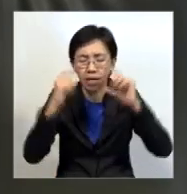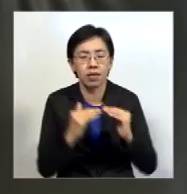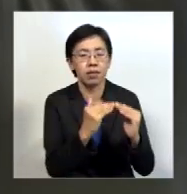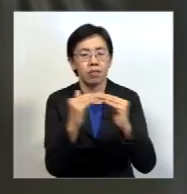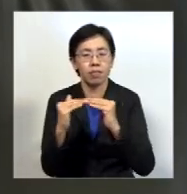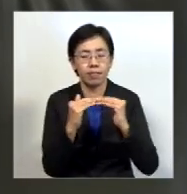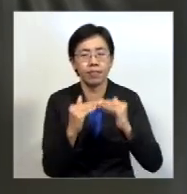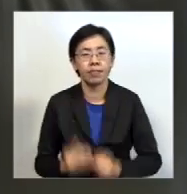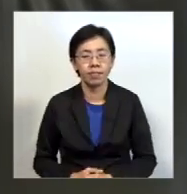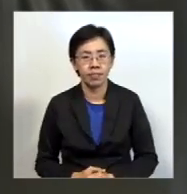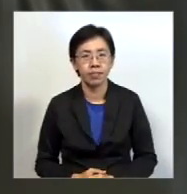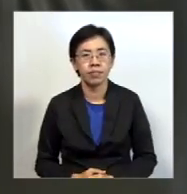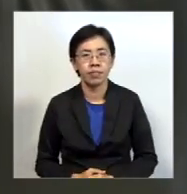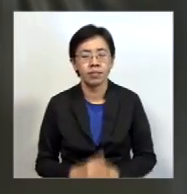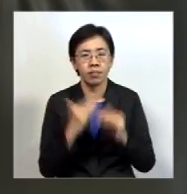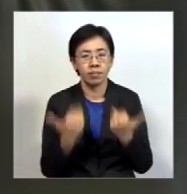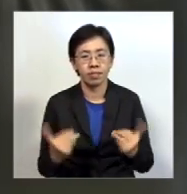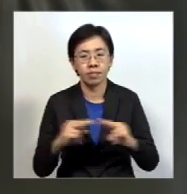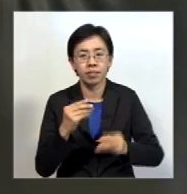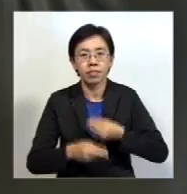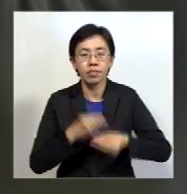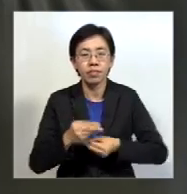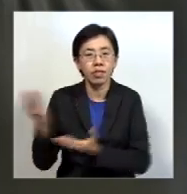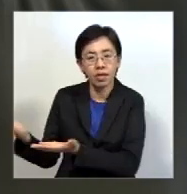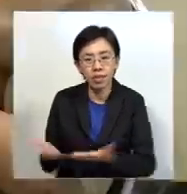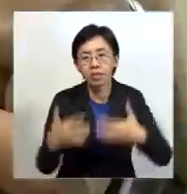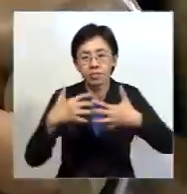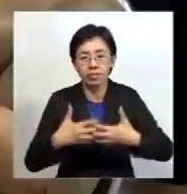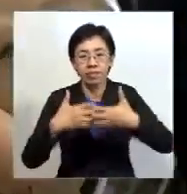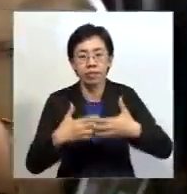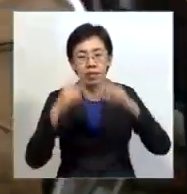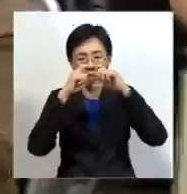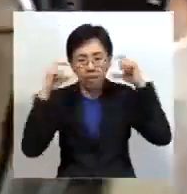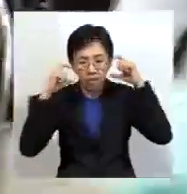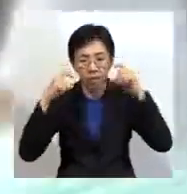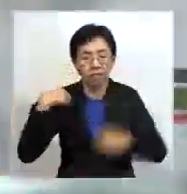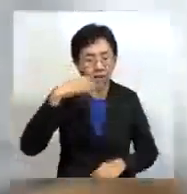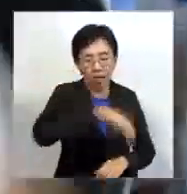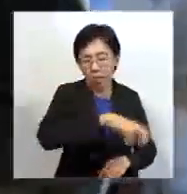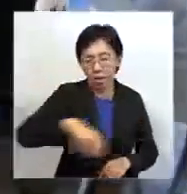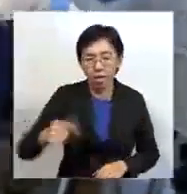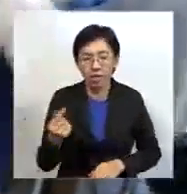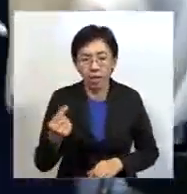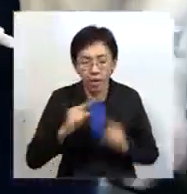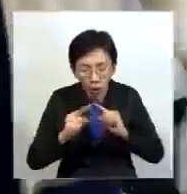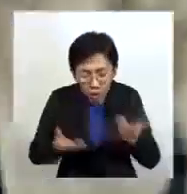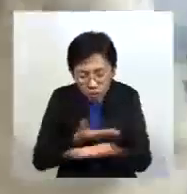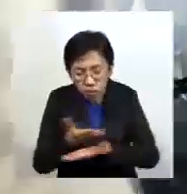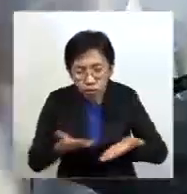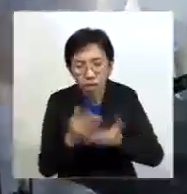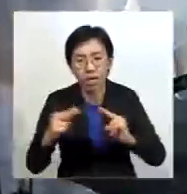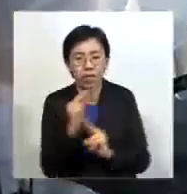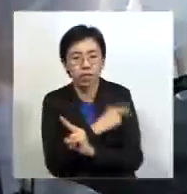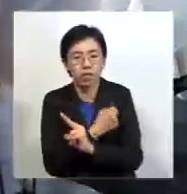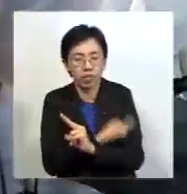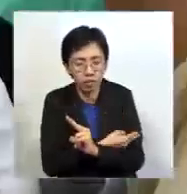ครับขณะเดียวกันนะครับวันนี้ทางกระทรวงพาณิชย์ก็มีการเชิญโรงงานผู้ผลิตหน้ากากอนามัยทั้ง11แห่งเนี่ยมาหารือร่วมกับกระทรวงสาธารณ